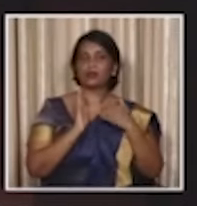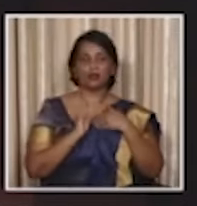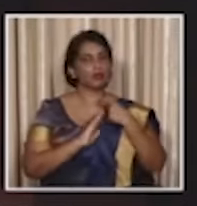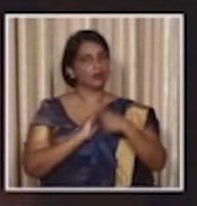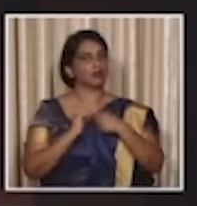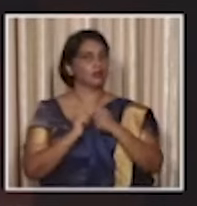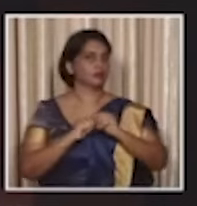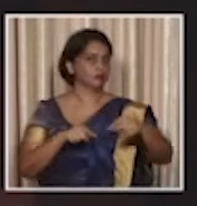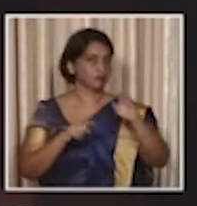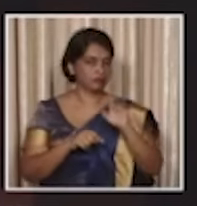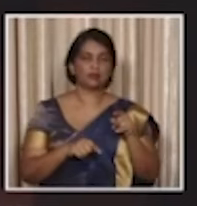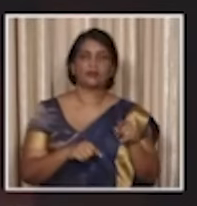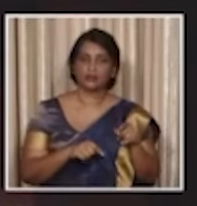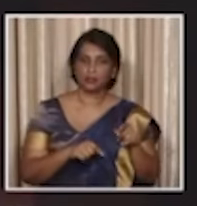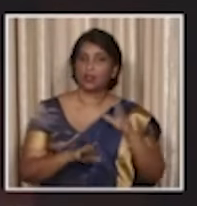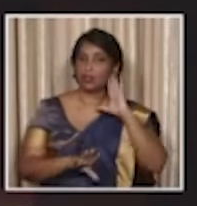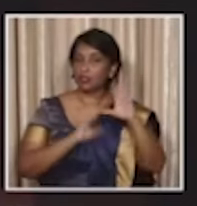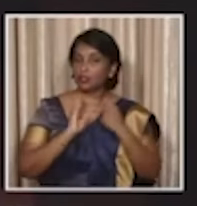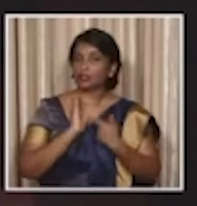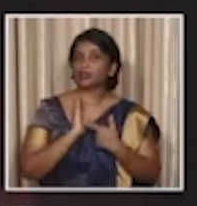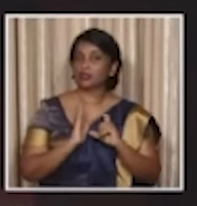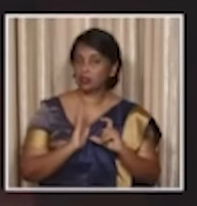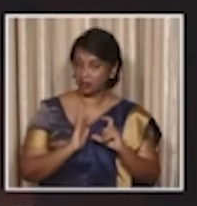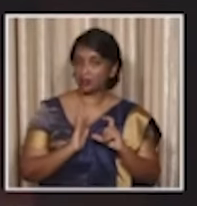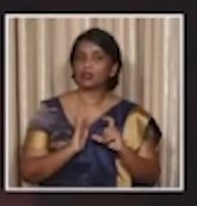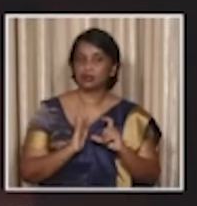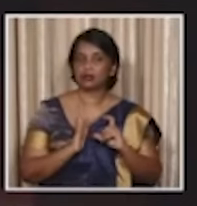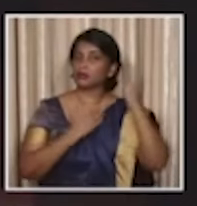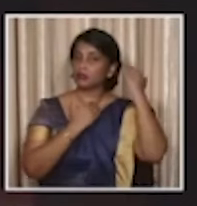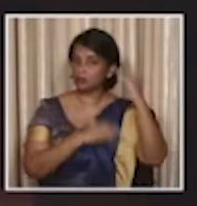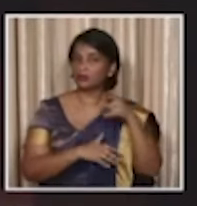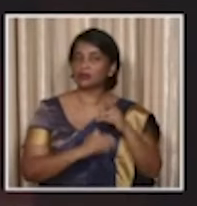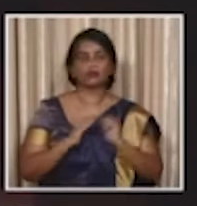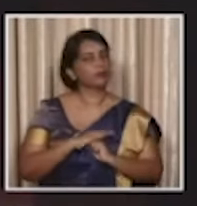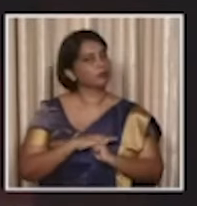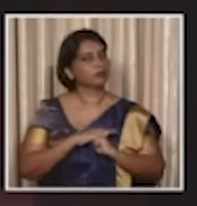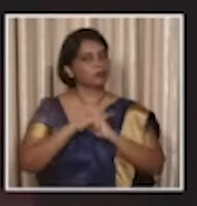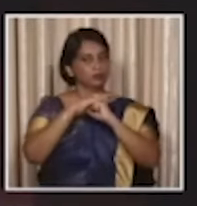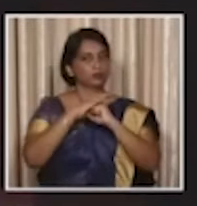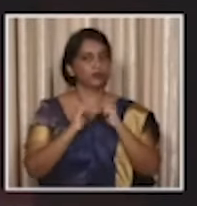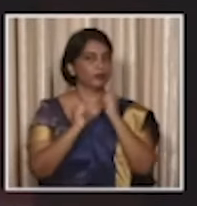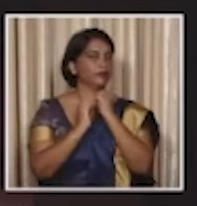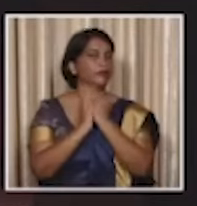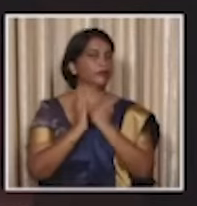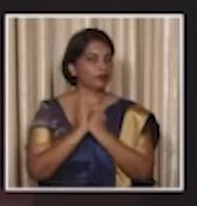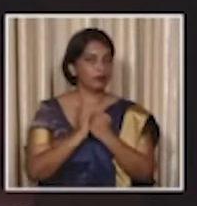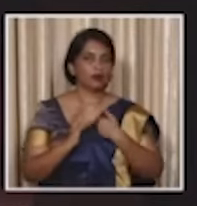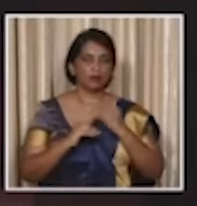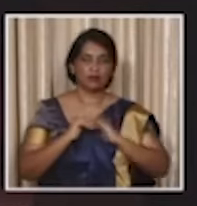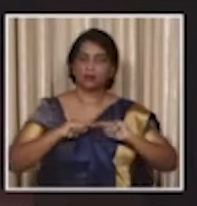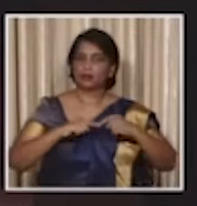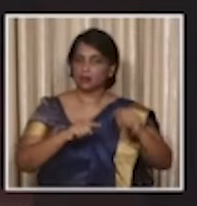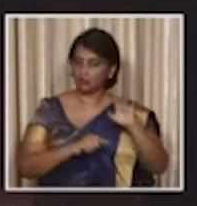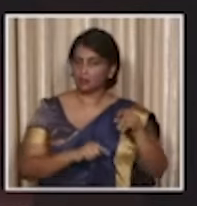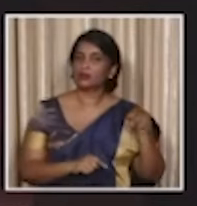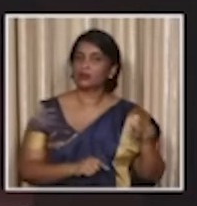රටේ ක්‍රියාත්මක කරනවා. තොරතුරු තාක්ෂණ අපනයන ප්‍රවර්ධනය කරන වැඩසටහන අපි ක්‍රියාත්මක